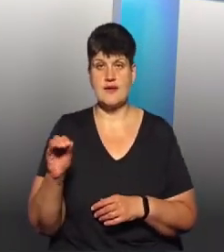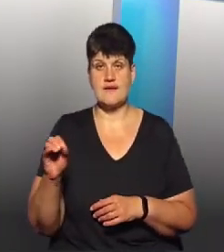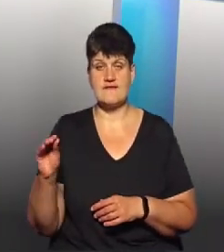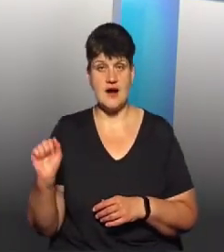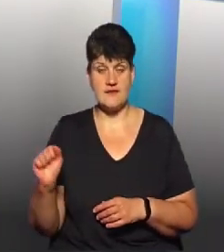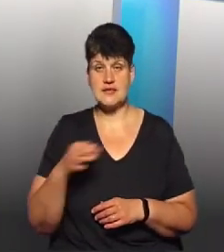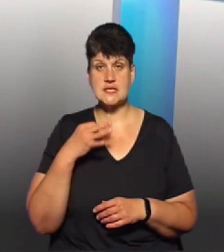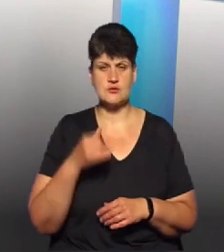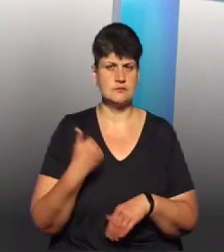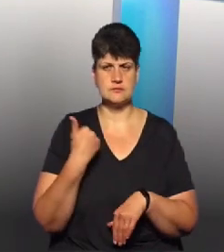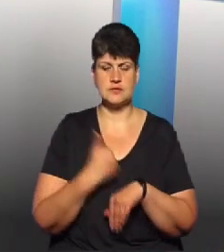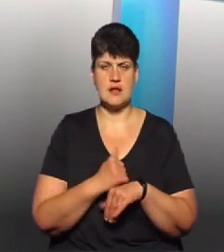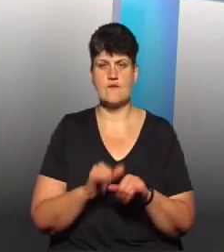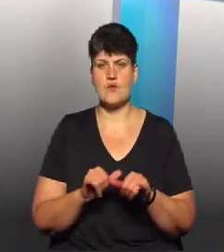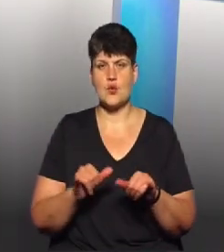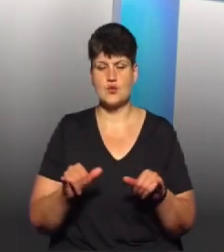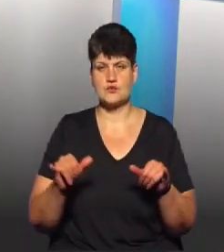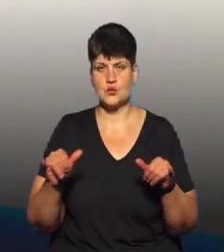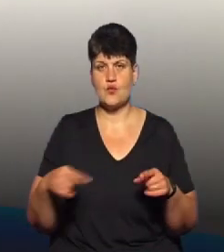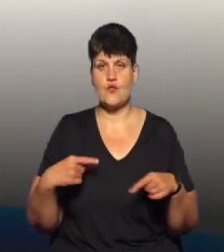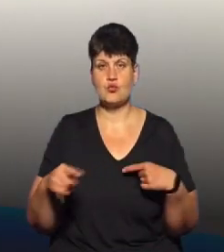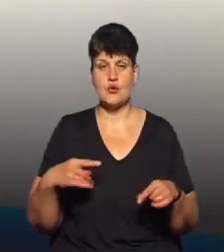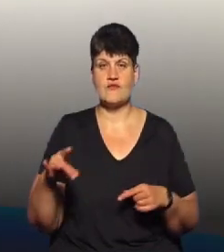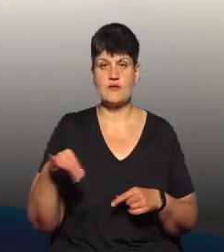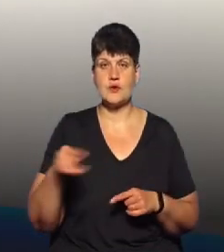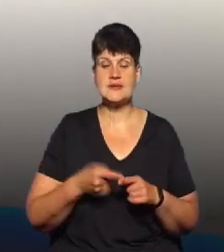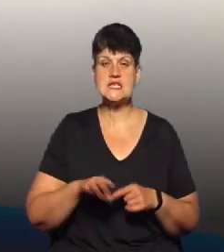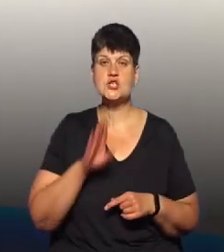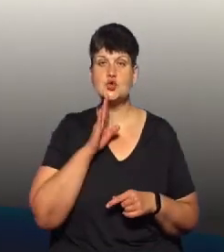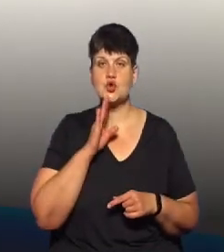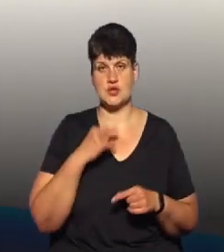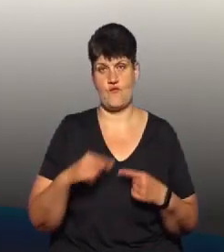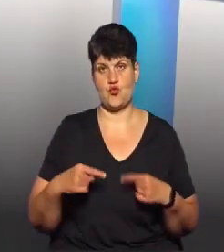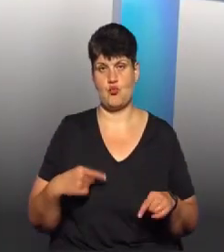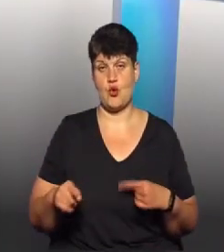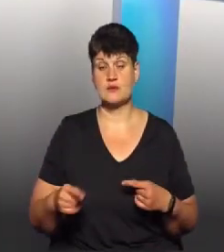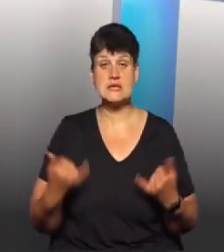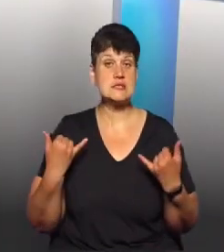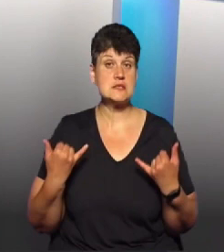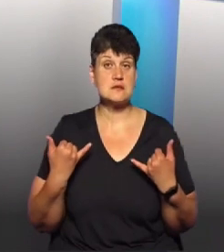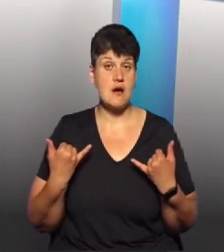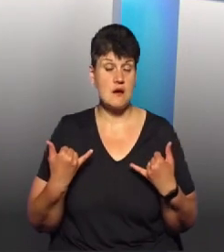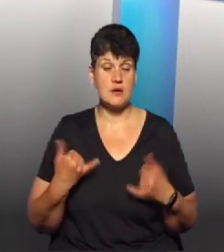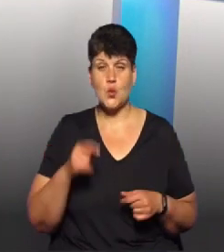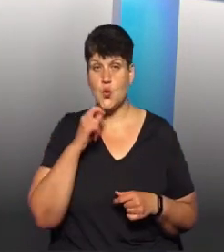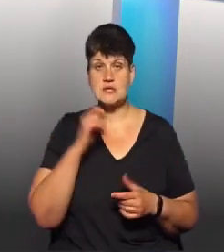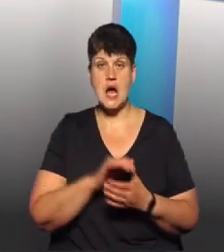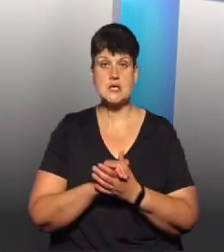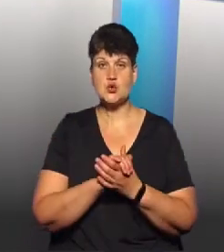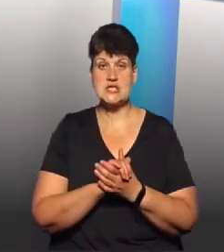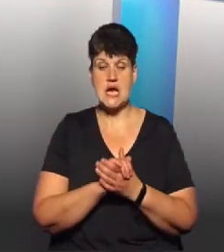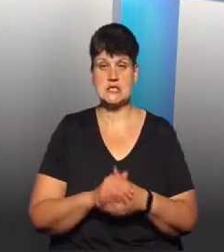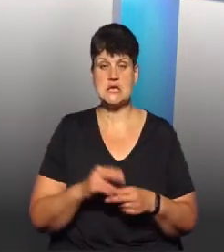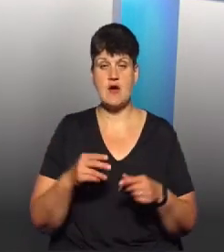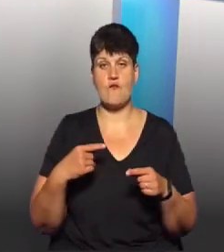пріоритет розвитку футболу в Європі – це жіночий футбол. І зараз Українська асоціація футболу прийняла рішення, ще